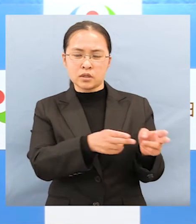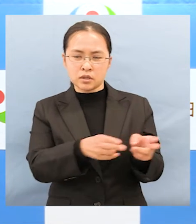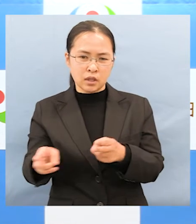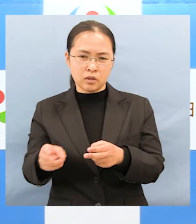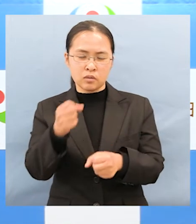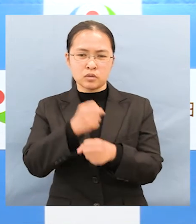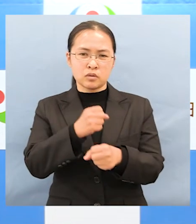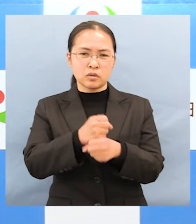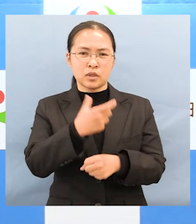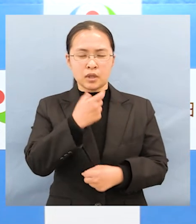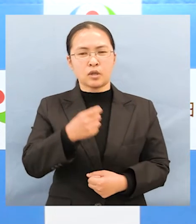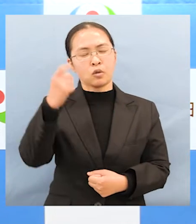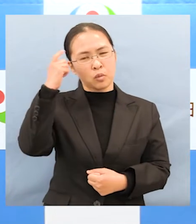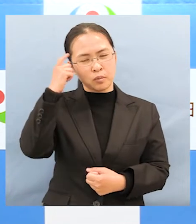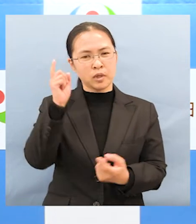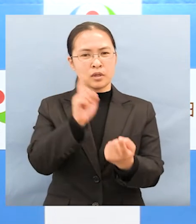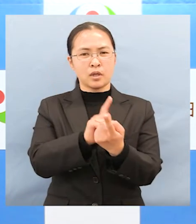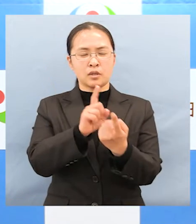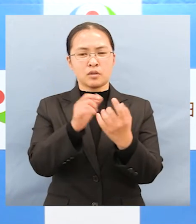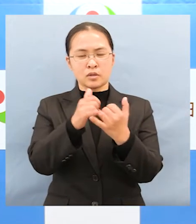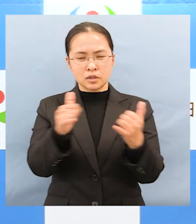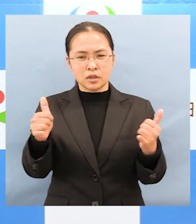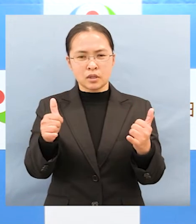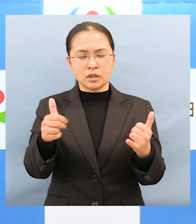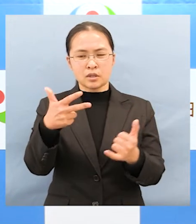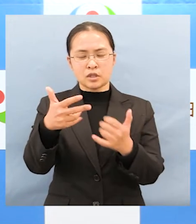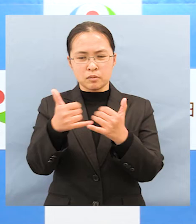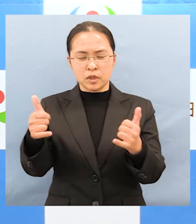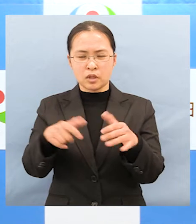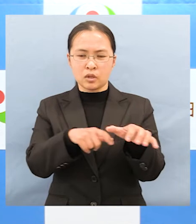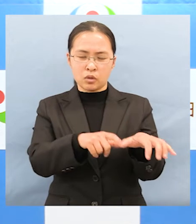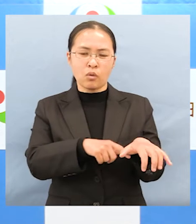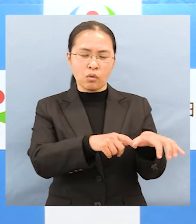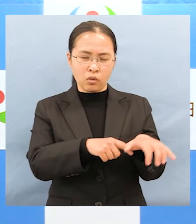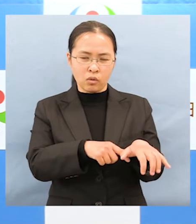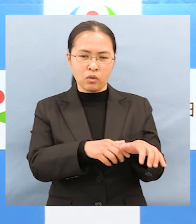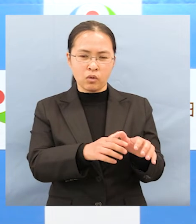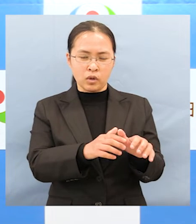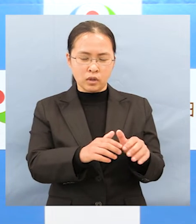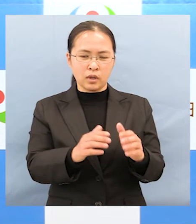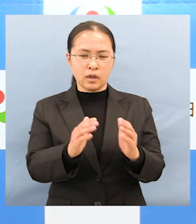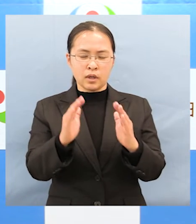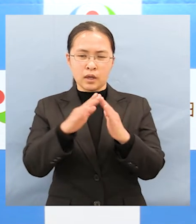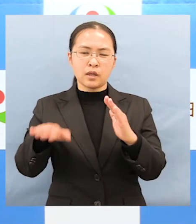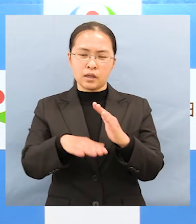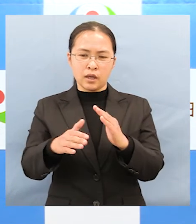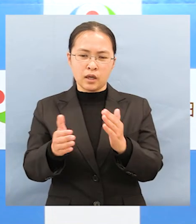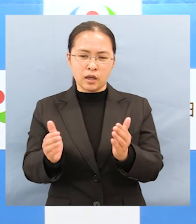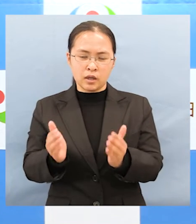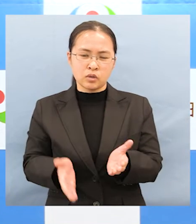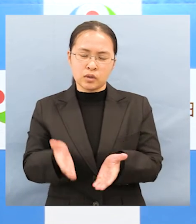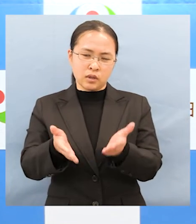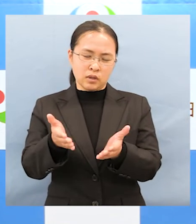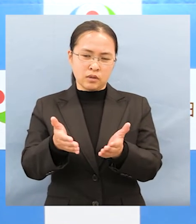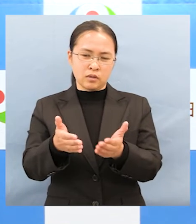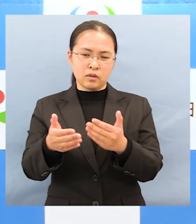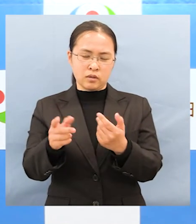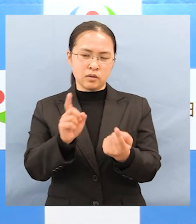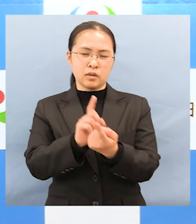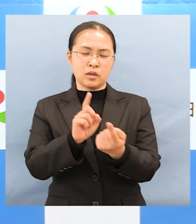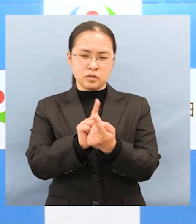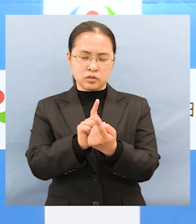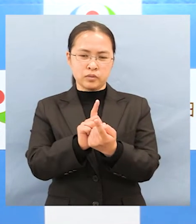いと思っております。対象者はまさに市民農園や家庭菜園などの栽培経験ということで、ほとんどの方が対